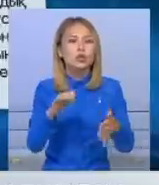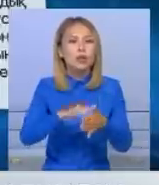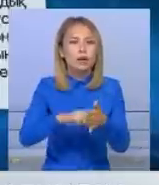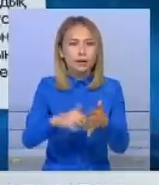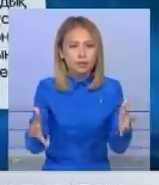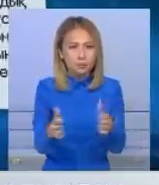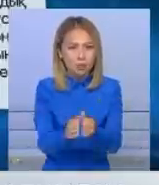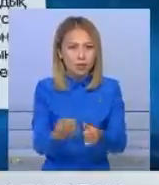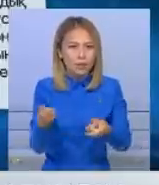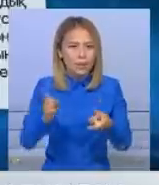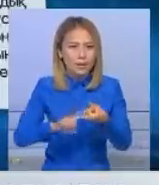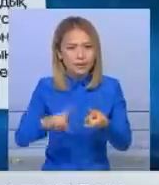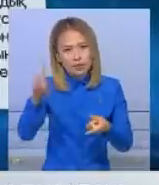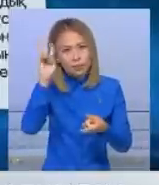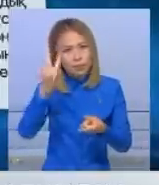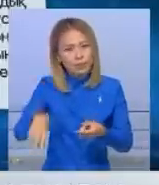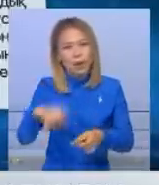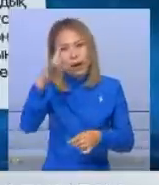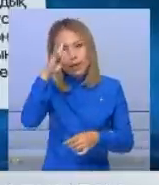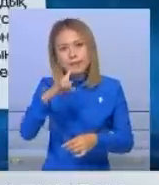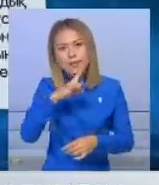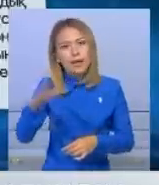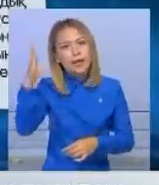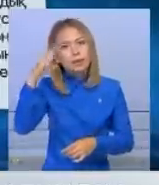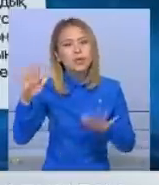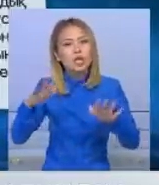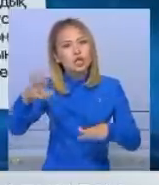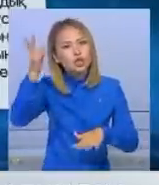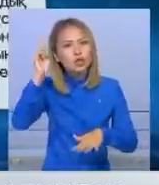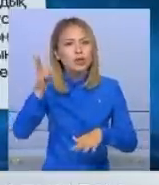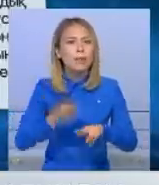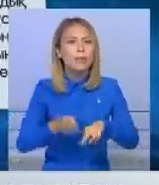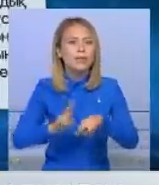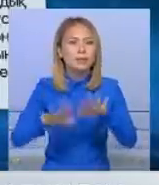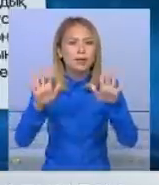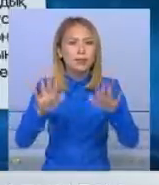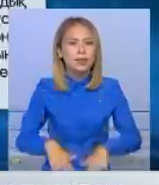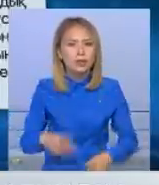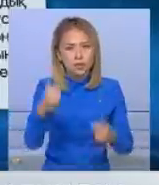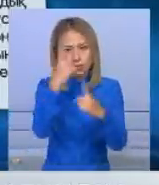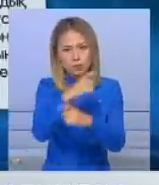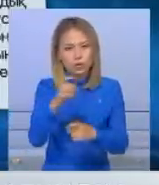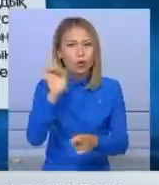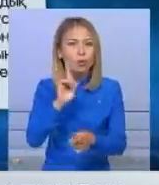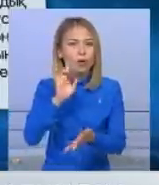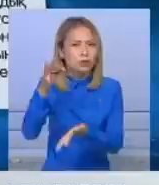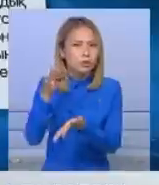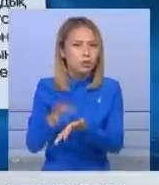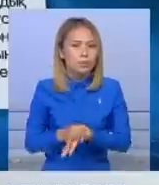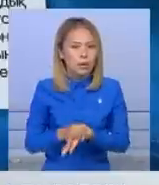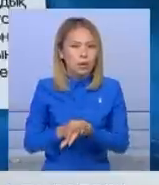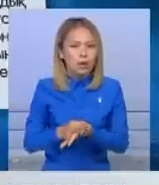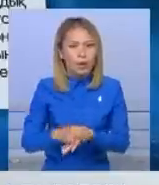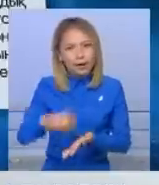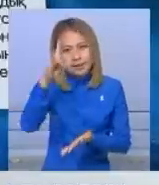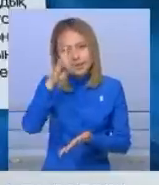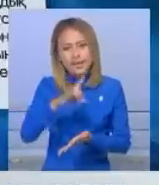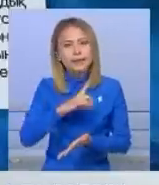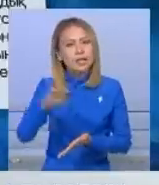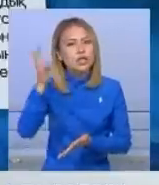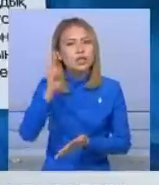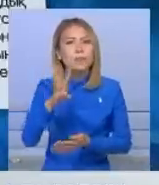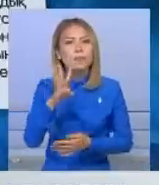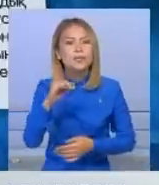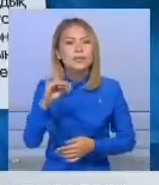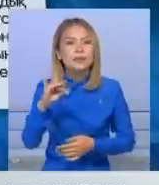не үшін ұсталғаны белгісіз. Осыған байланысты еліміздің Египеттегі елшілігі Мысыр тарапынан ресми жауап талап етті. Таяу арада